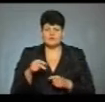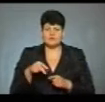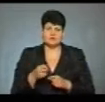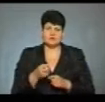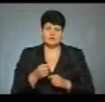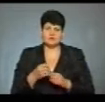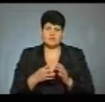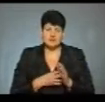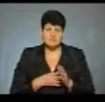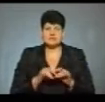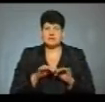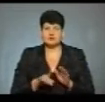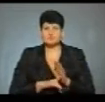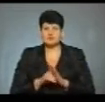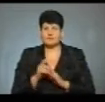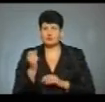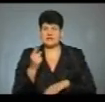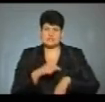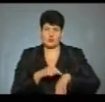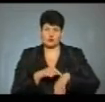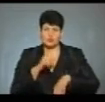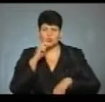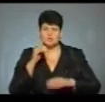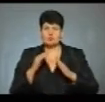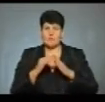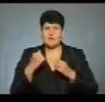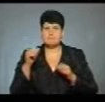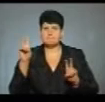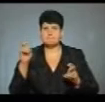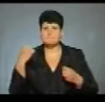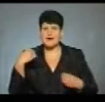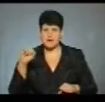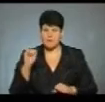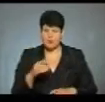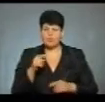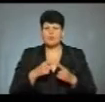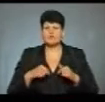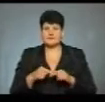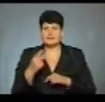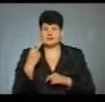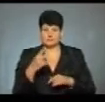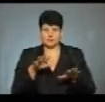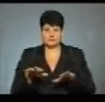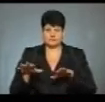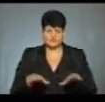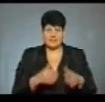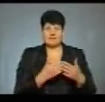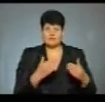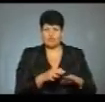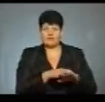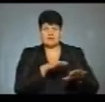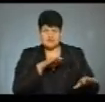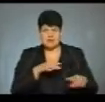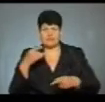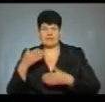«Тернопілля-2019». Захід розпочався об 11 годині в Українському домі «Перемога». Його організували на двох локаціях – це виставковий зал і